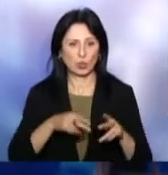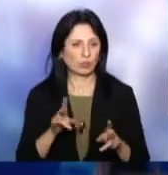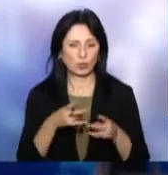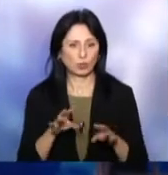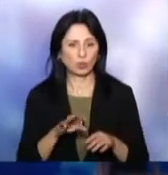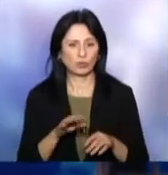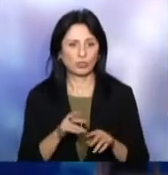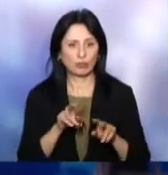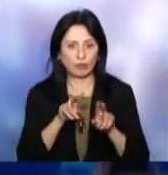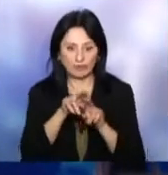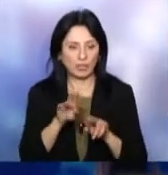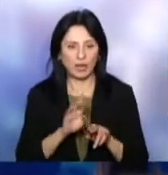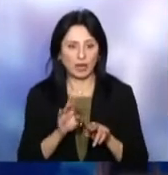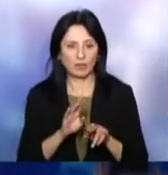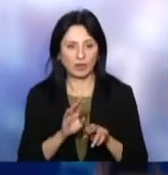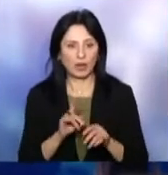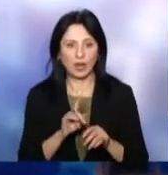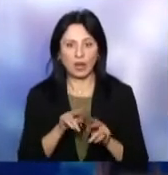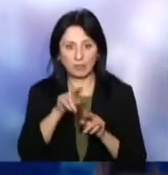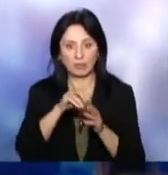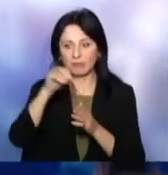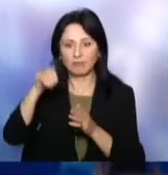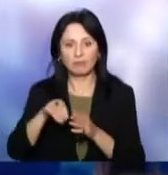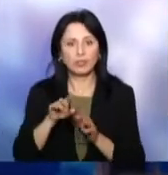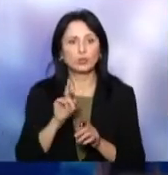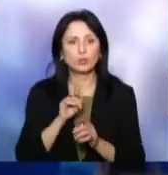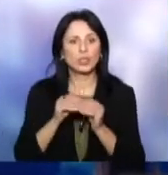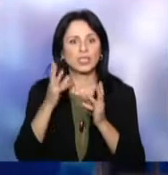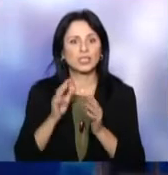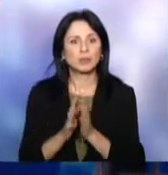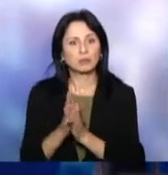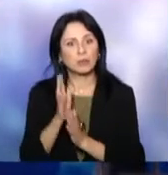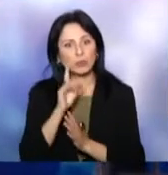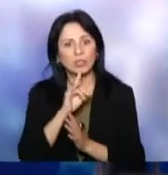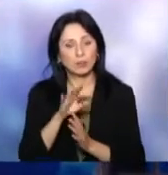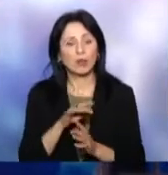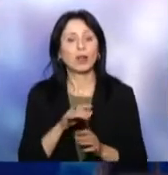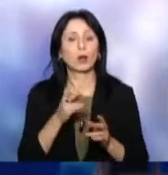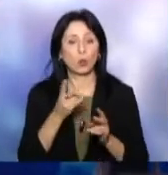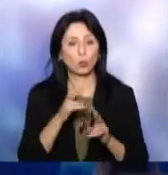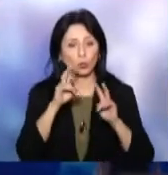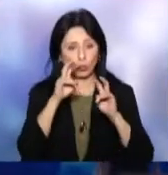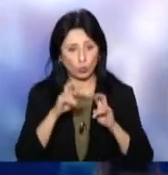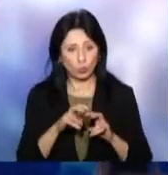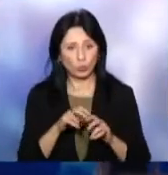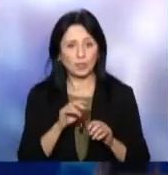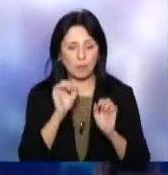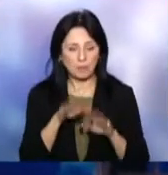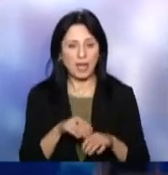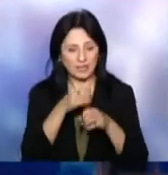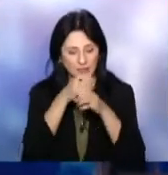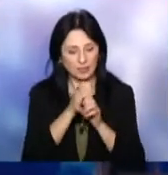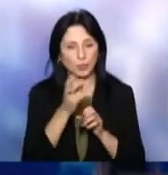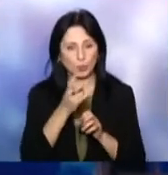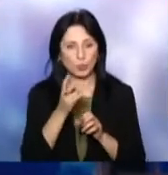ჩარევას, მოკვეთას და შემდგომ შესწავლას. ნუ რასაკვირველია უნდა ინახოს დერმატოსკოპით რა ტიპის წარმონაქმნია